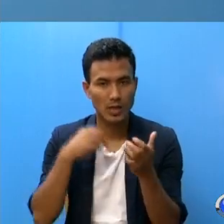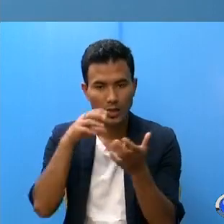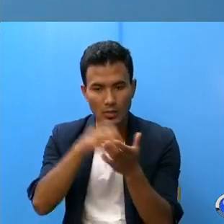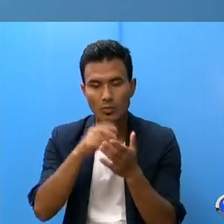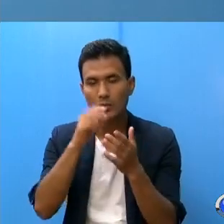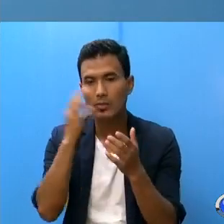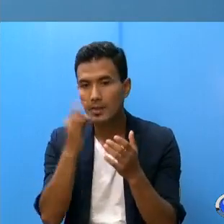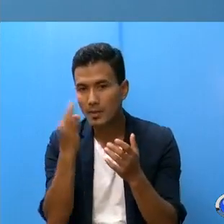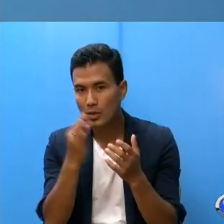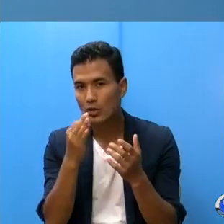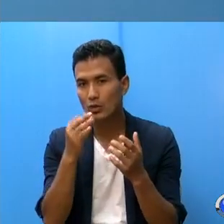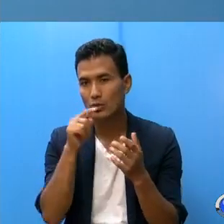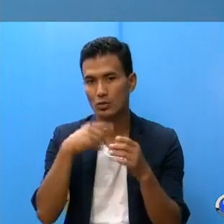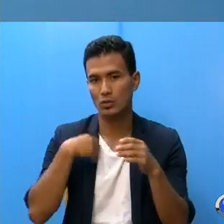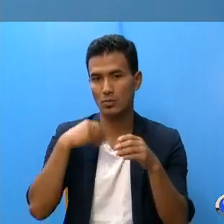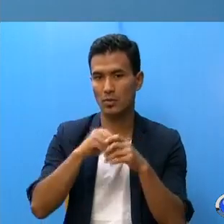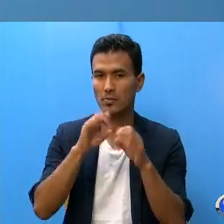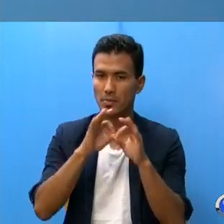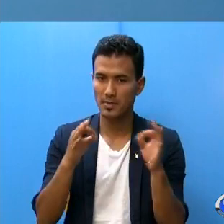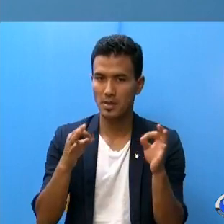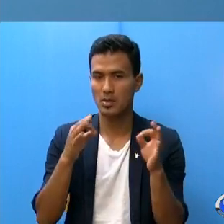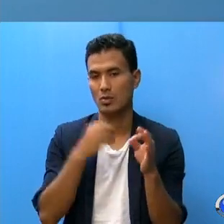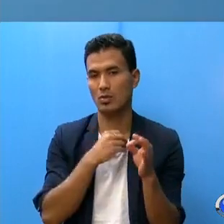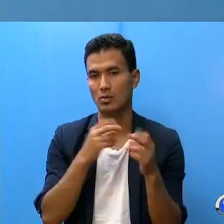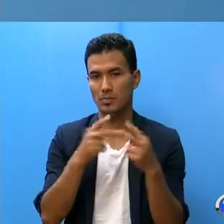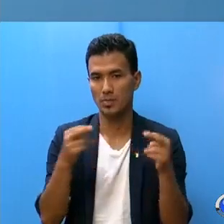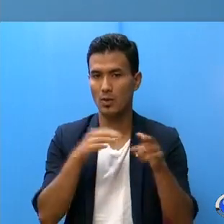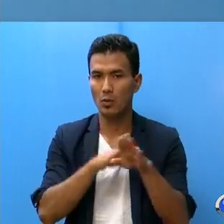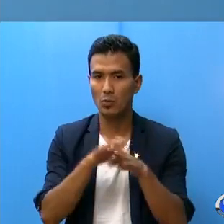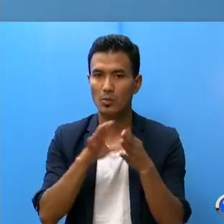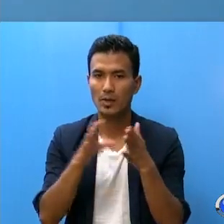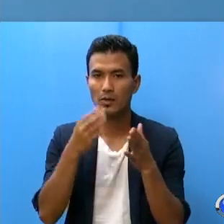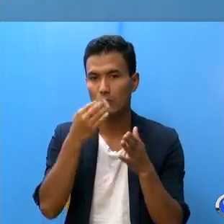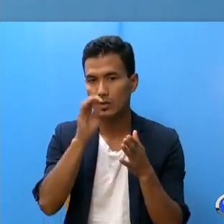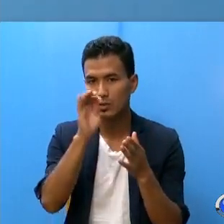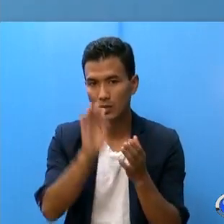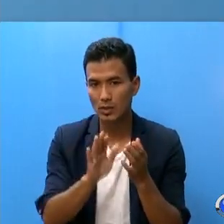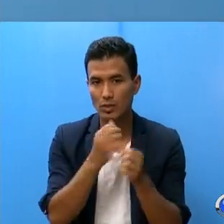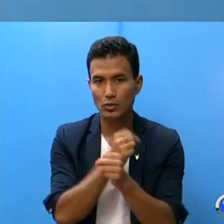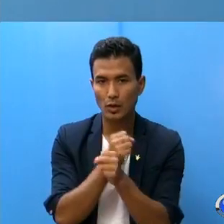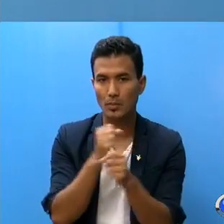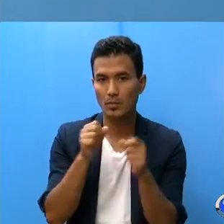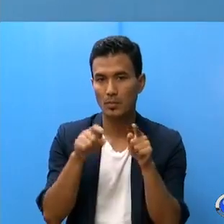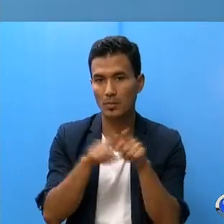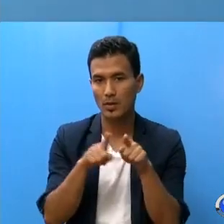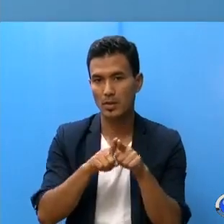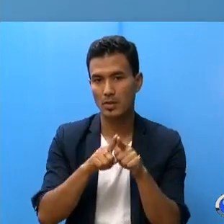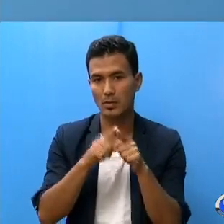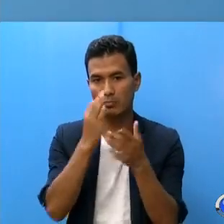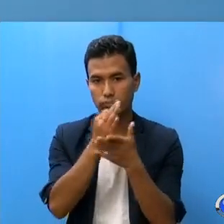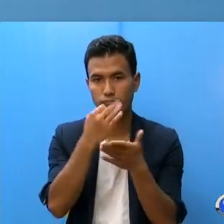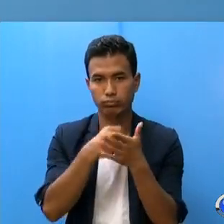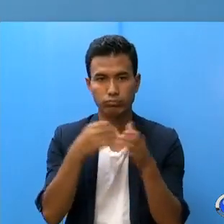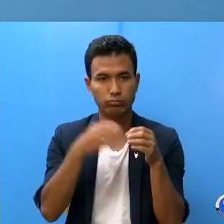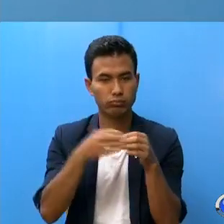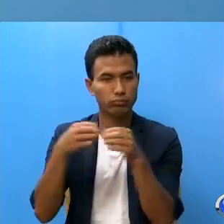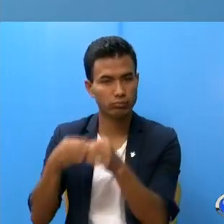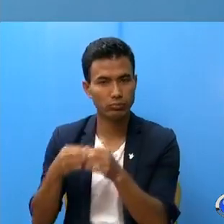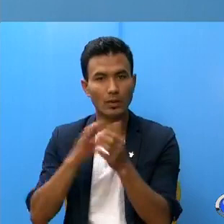ब्रण का साथे उपचार मा समलगन विविन्न उपकरण हरू बाट हुना सकने जोकीम को इस्तरलाई बर्गी करण गरी